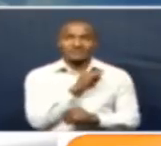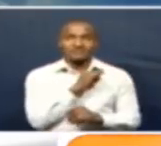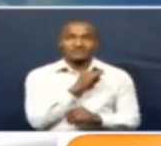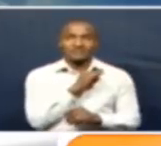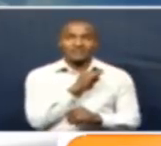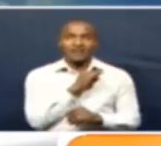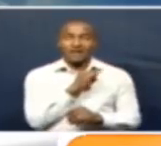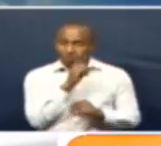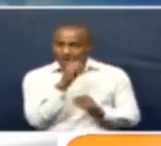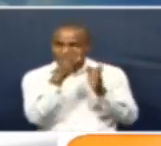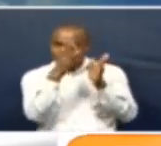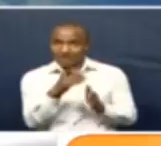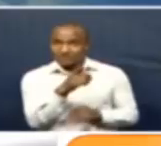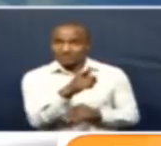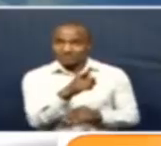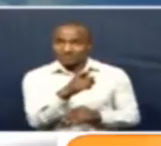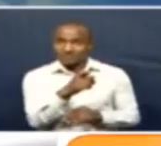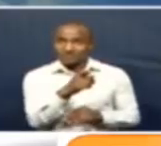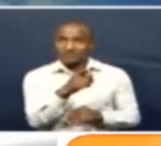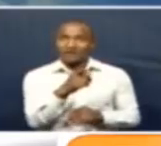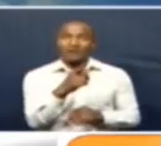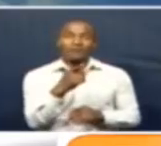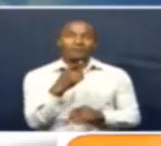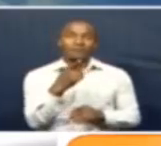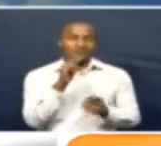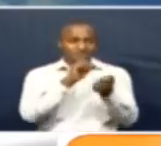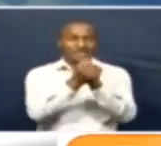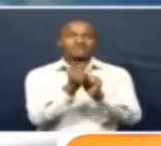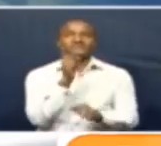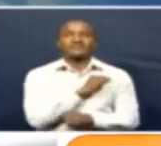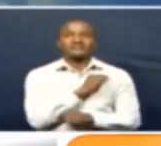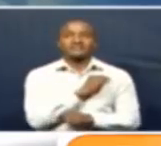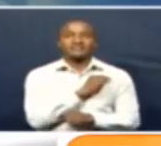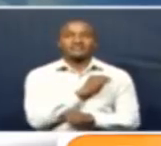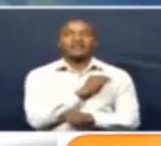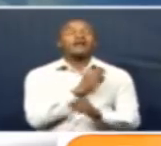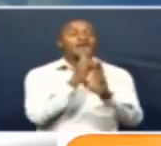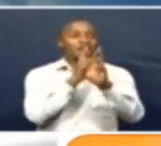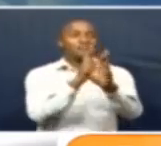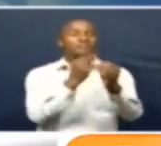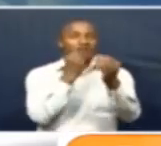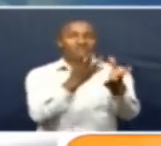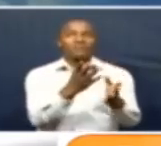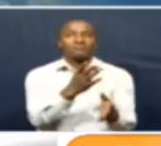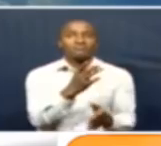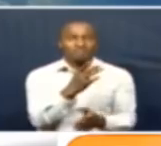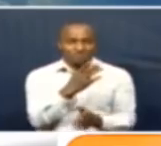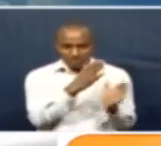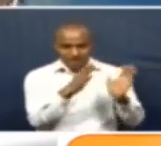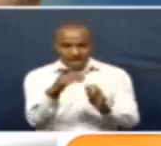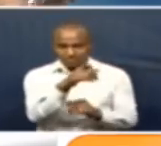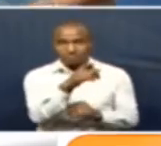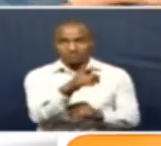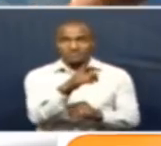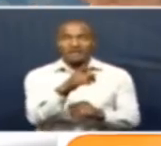moja alikuwa ni former. Na sasa huyo ndiye alienda akasema kuna robbery inakuja kufanyika pale. Sasa wale